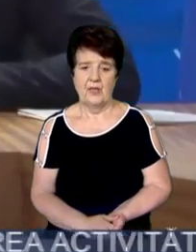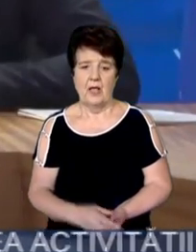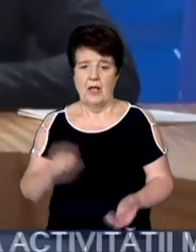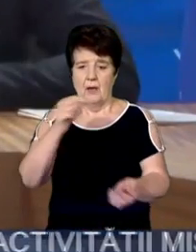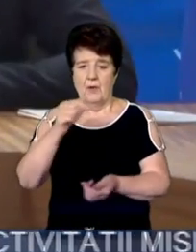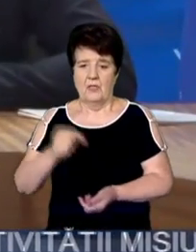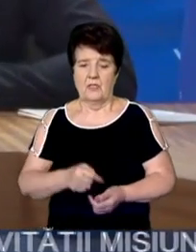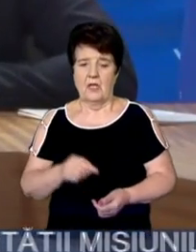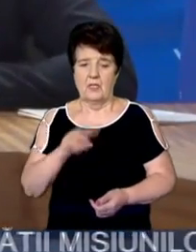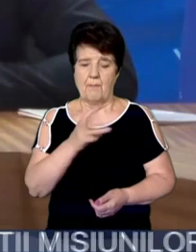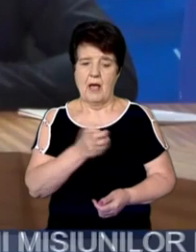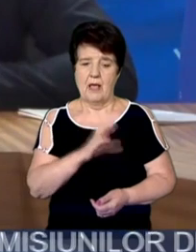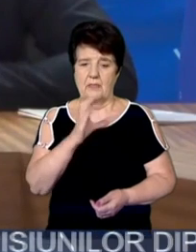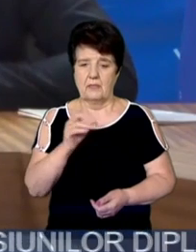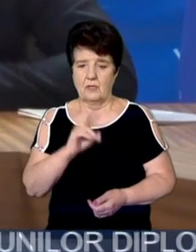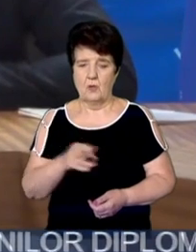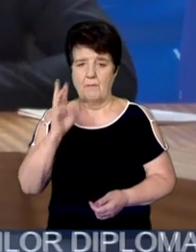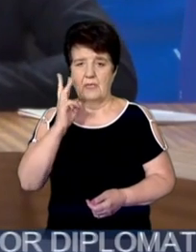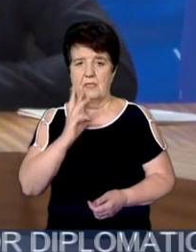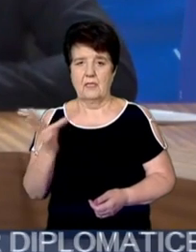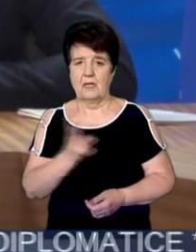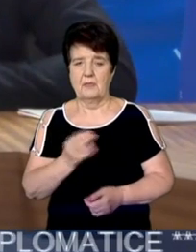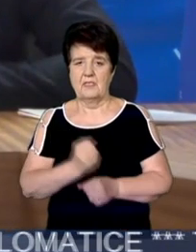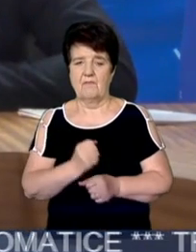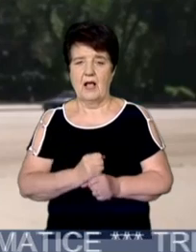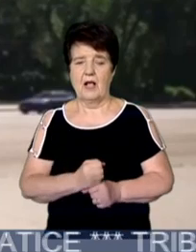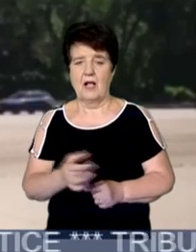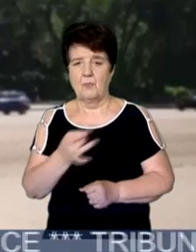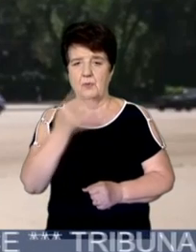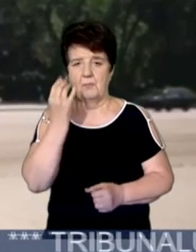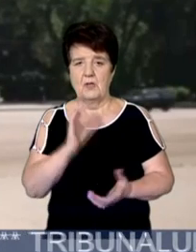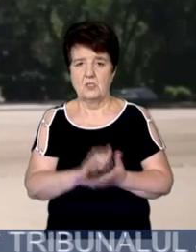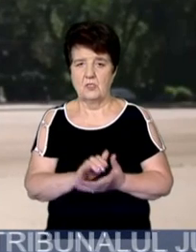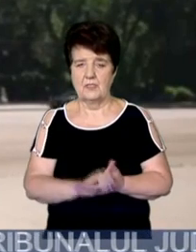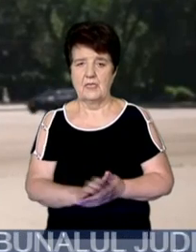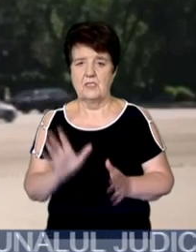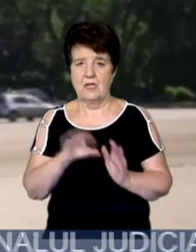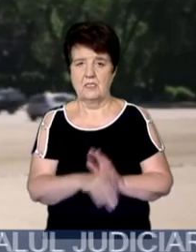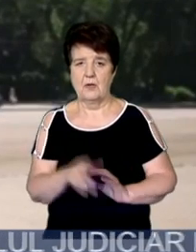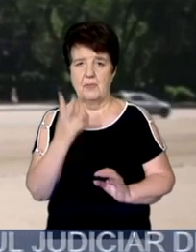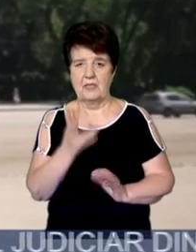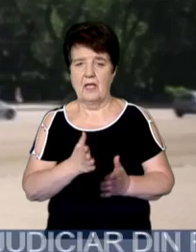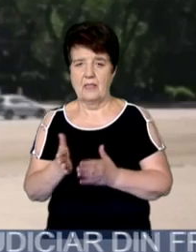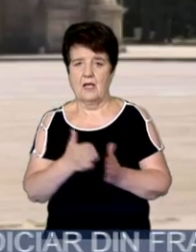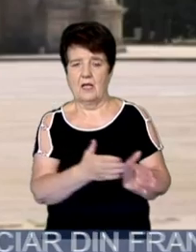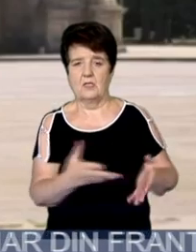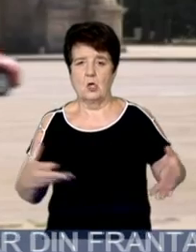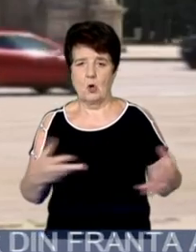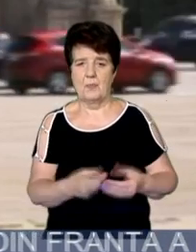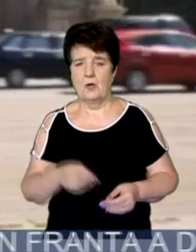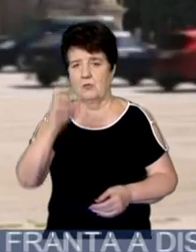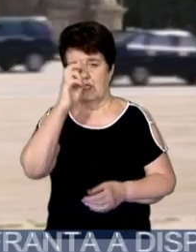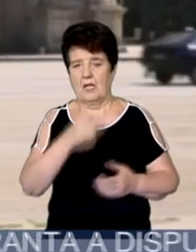Potrivit președintei Maia Sandu, ambasadorii trebuie să facă Republica Moldova cunoscută și să se axeze pe trei direcții de cooperare cu